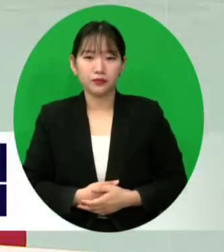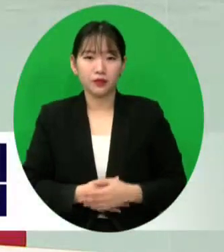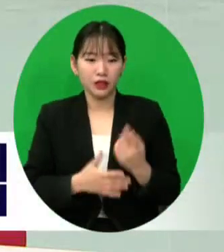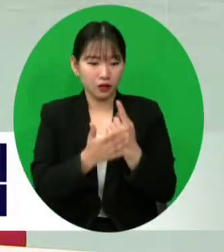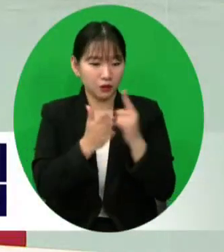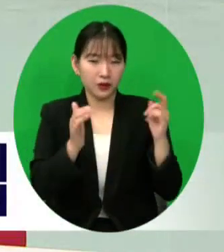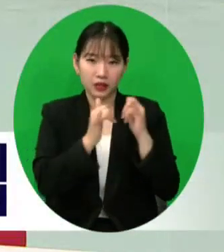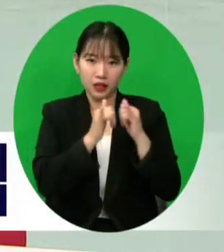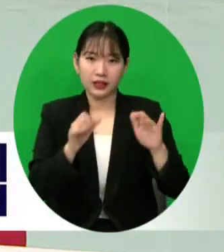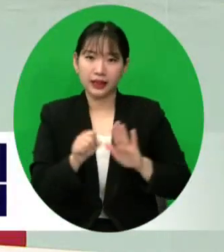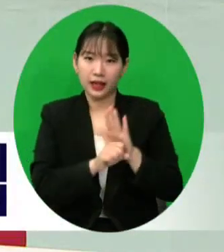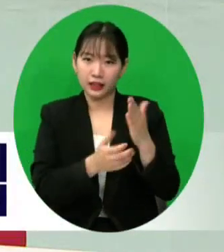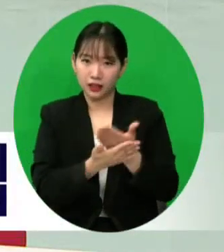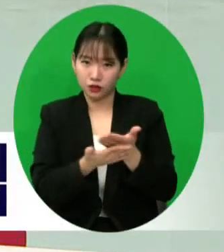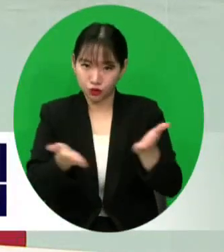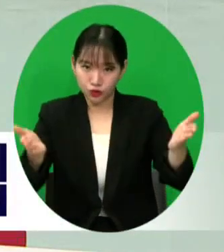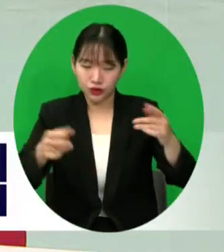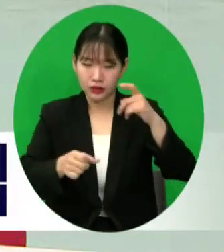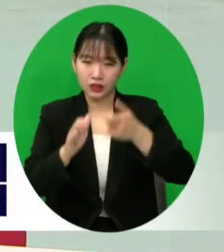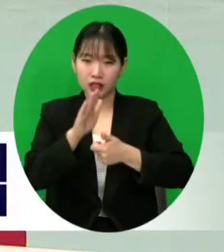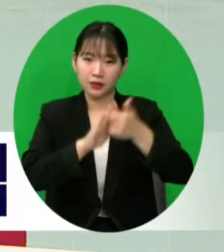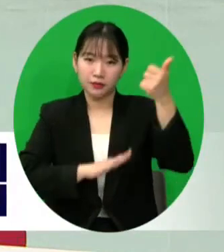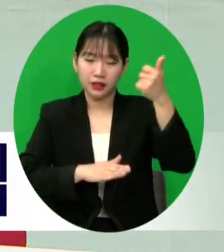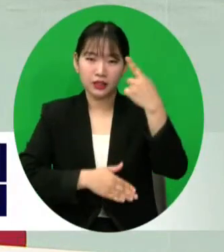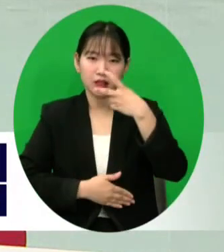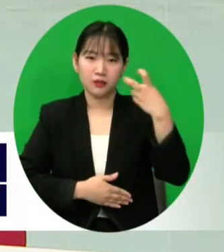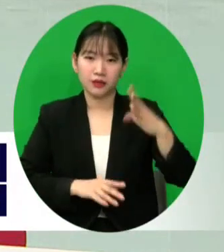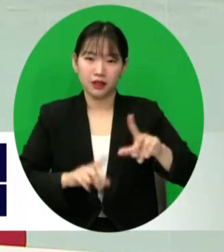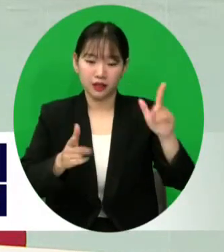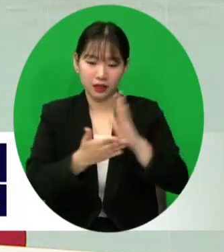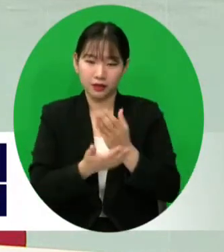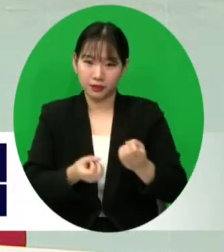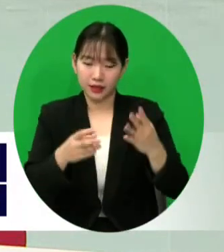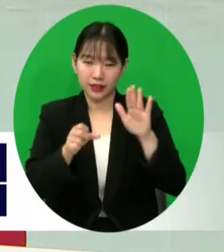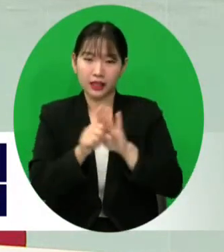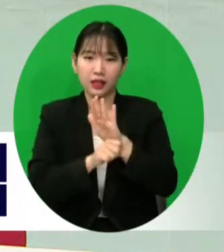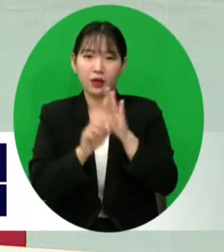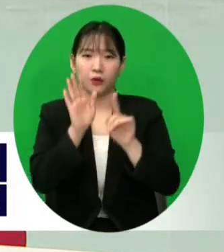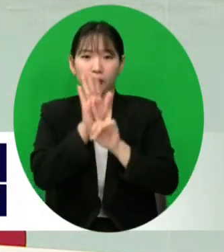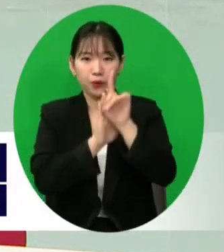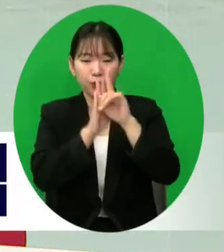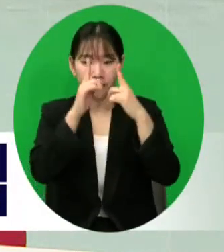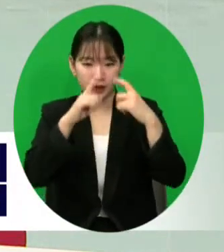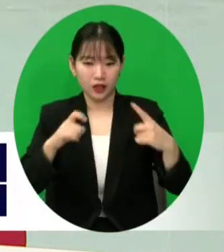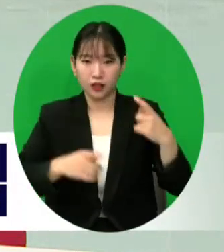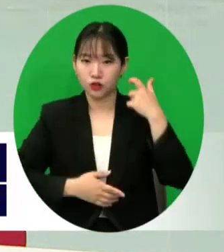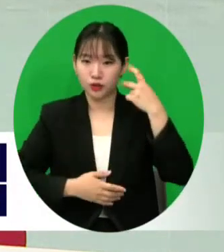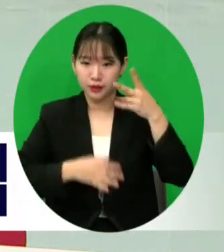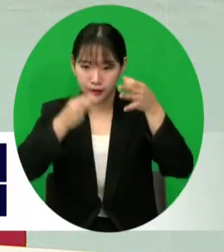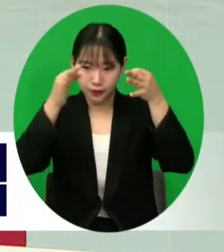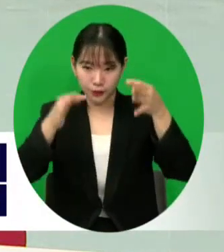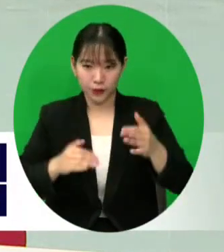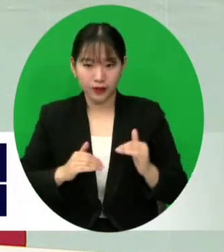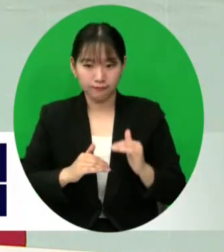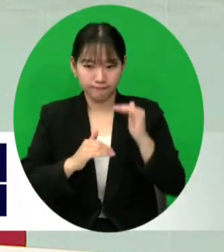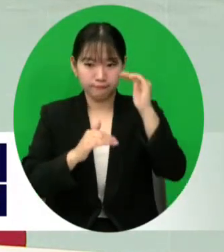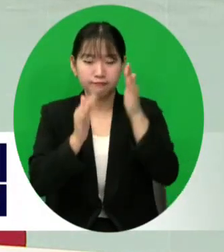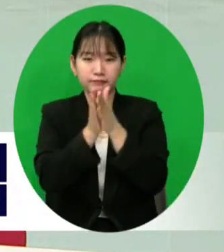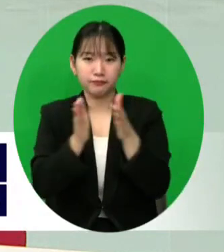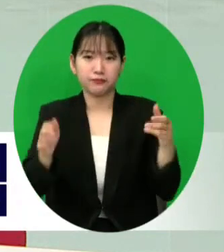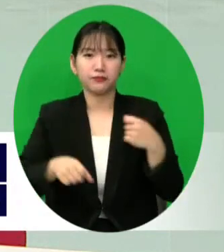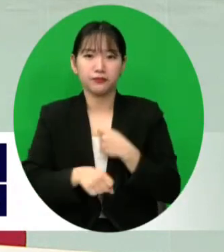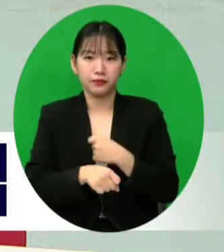소외 계층에게 사랑을 나누는 희망 2024 나눔 캠페인 사랑의 온도탑이 62일간의 대장정에